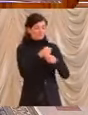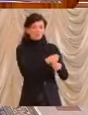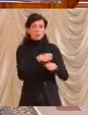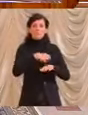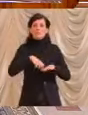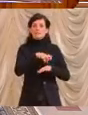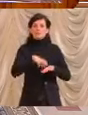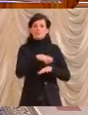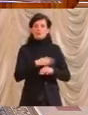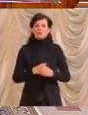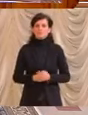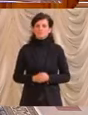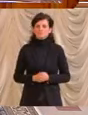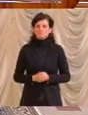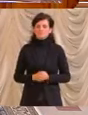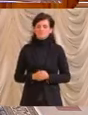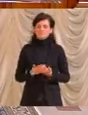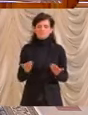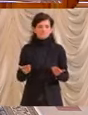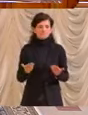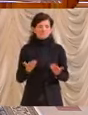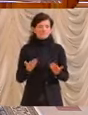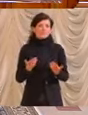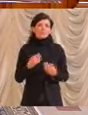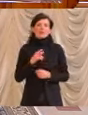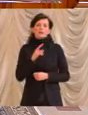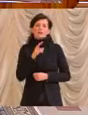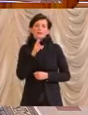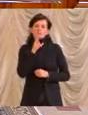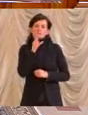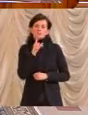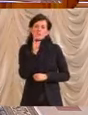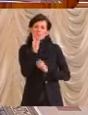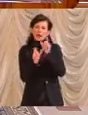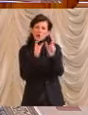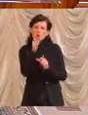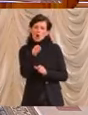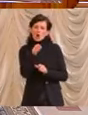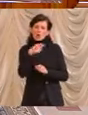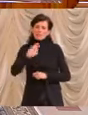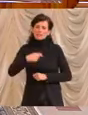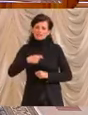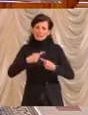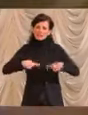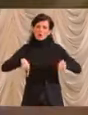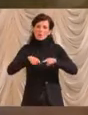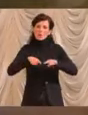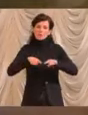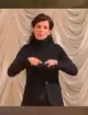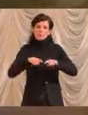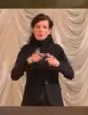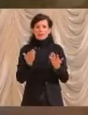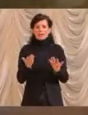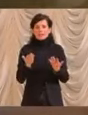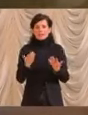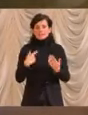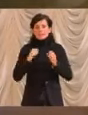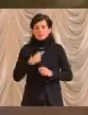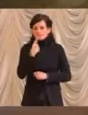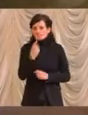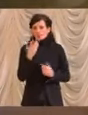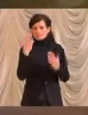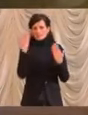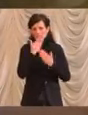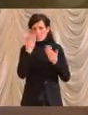Le parole della Presidente della Commissione sono sbagliate. Mi dispiace che le abbia pronunciate.